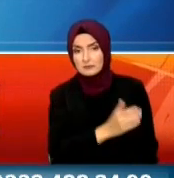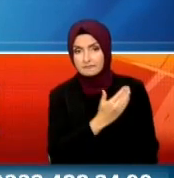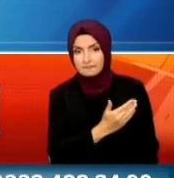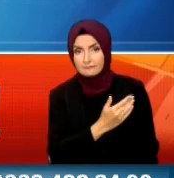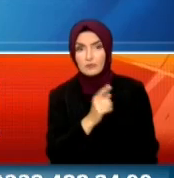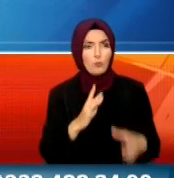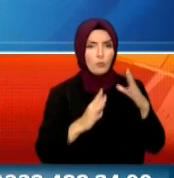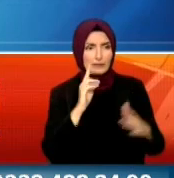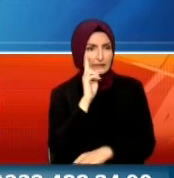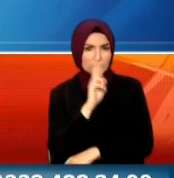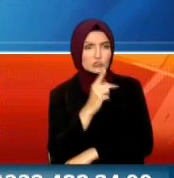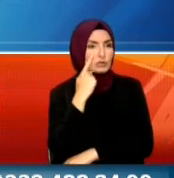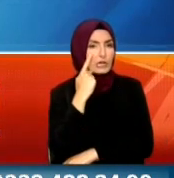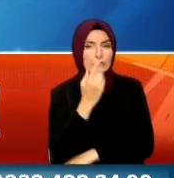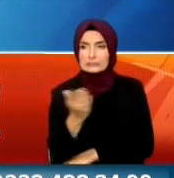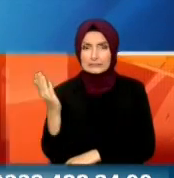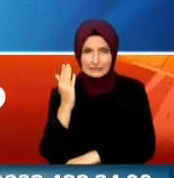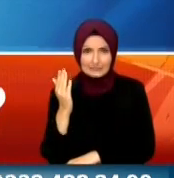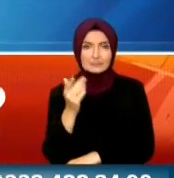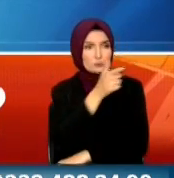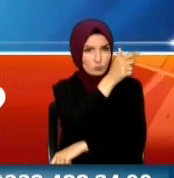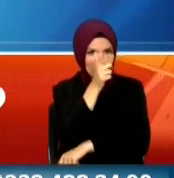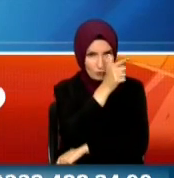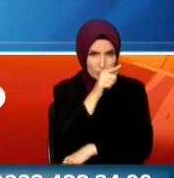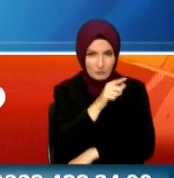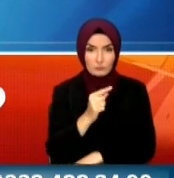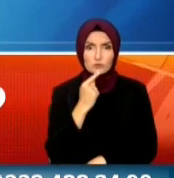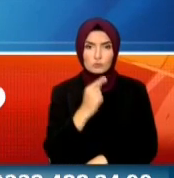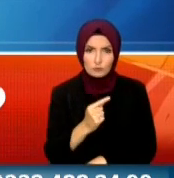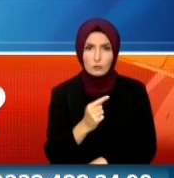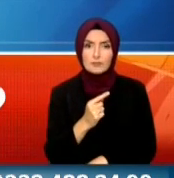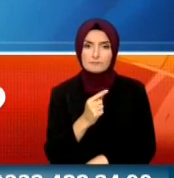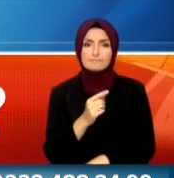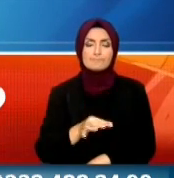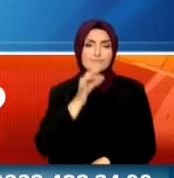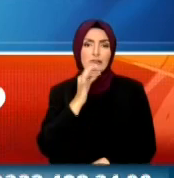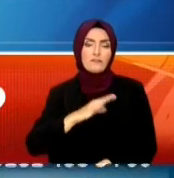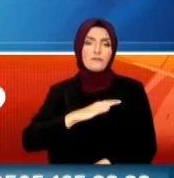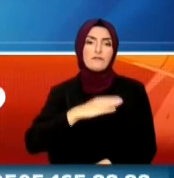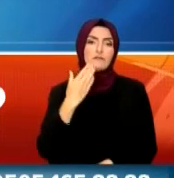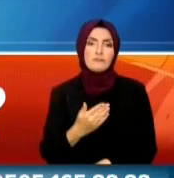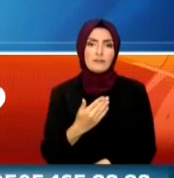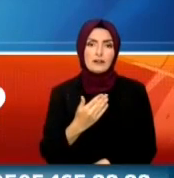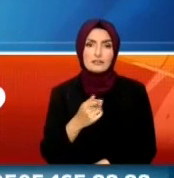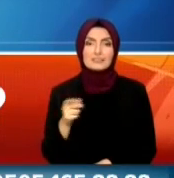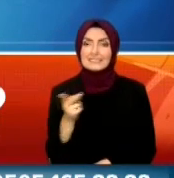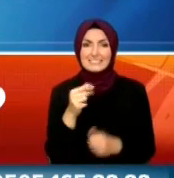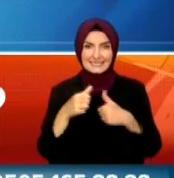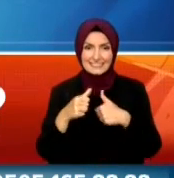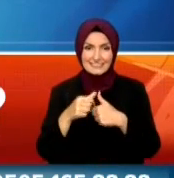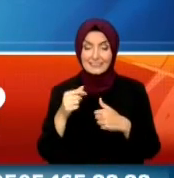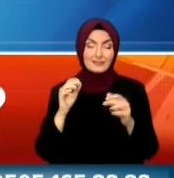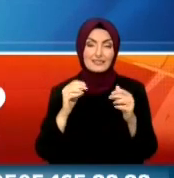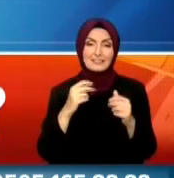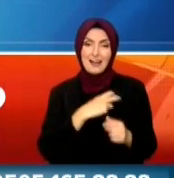Olayın tanıkları ve görüntüler de bu iddiayı destekledi. Çiftin o gün mekanda sürekli kavga ettiği, arkadaşlarının da genç mankeni